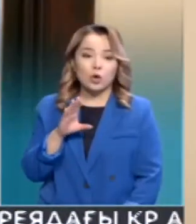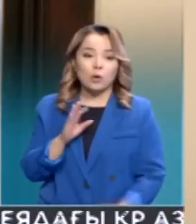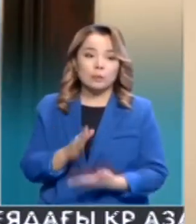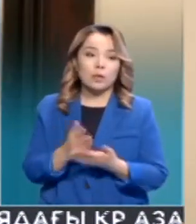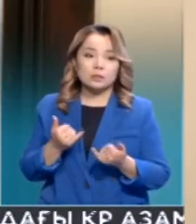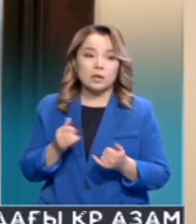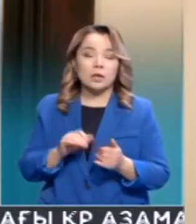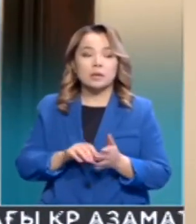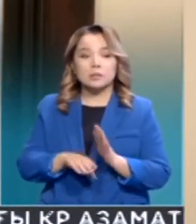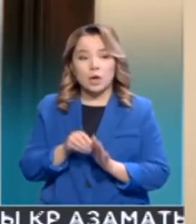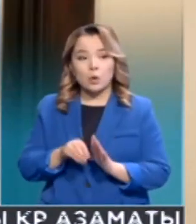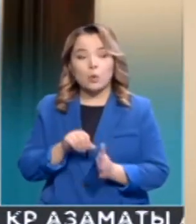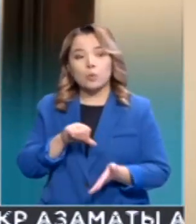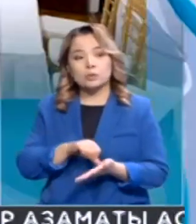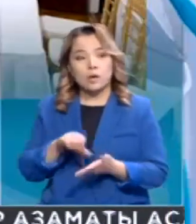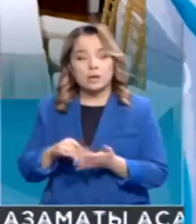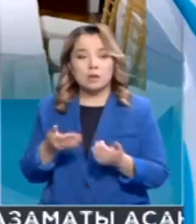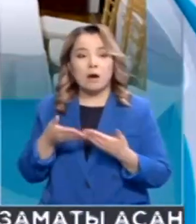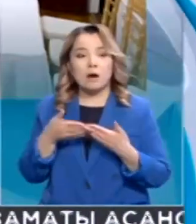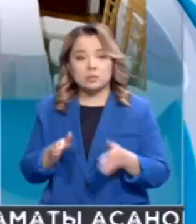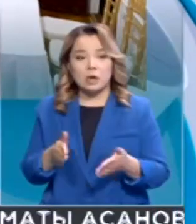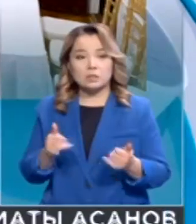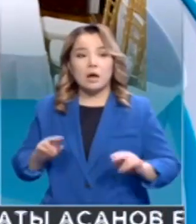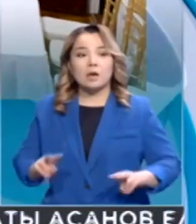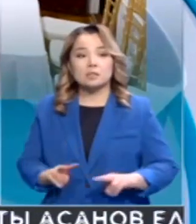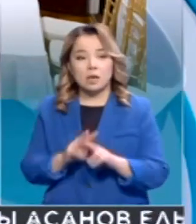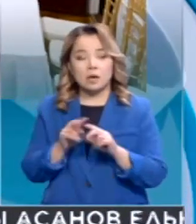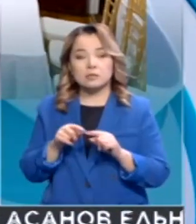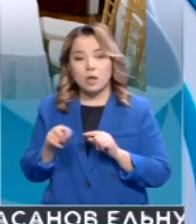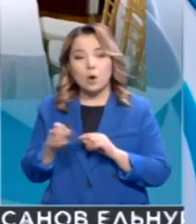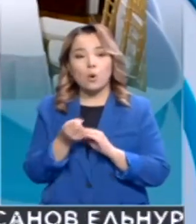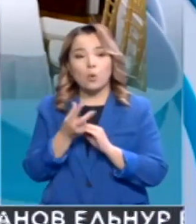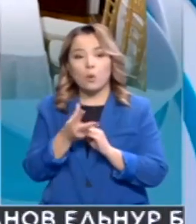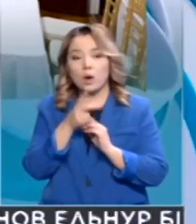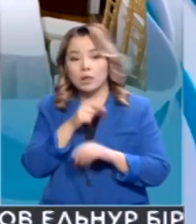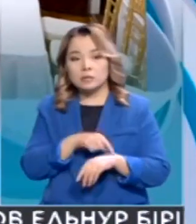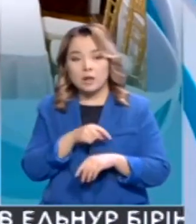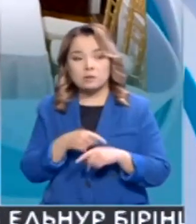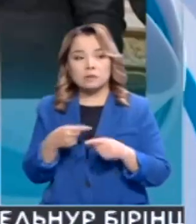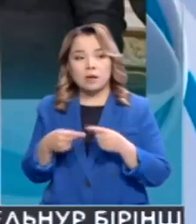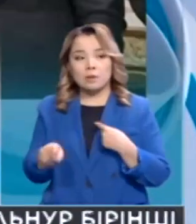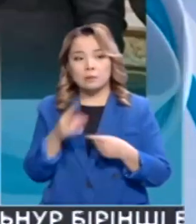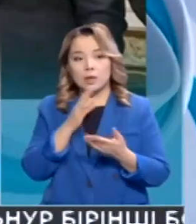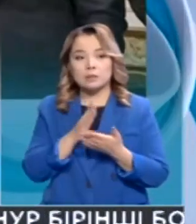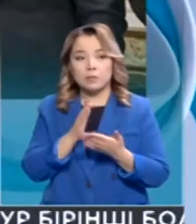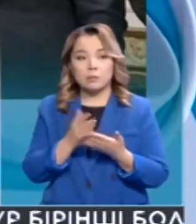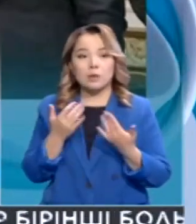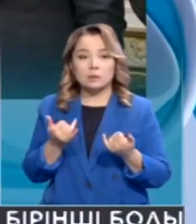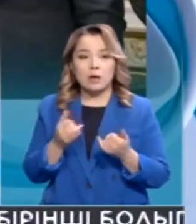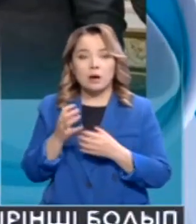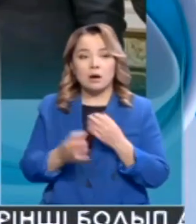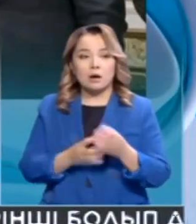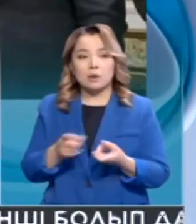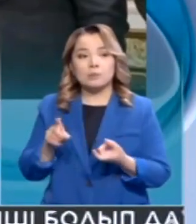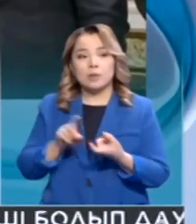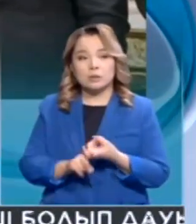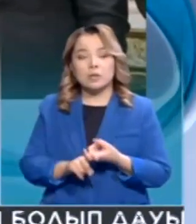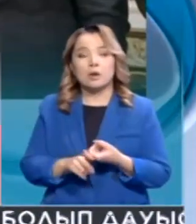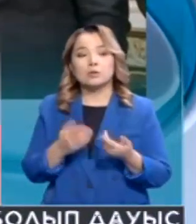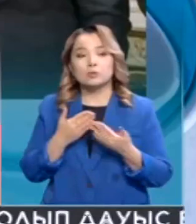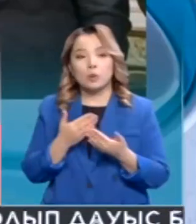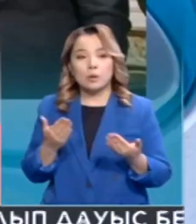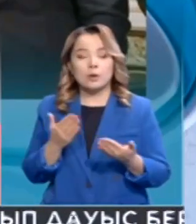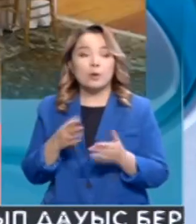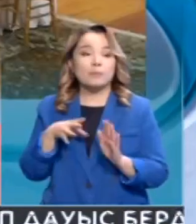енді ғана сайлау учаскесі ашылды. Себебі Астана мен арада 13 сағат уақыт айырмашылығы бар. Соған сай әлем бойынша да ең соңғы